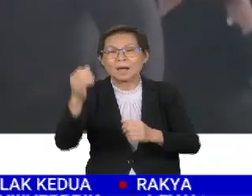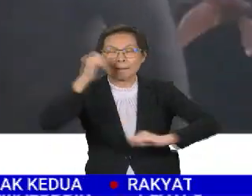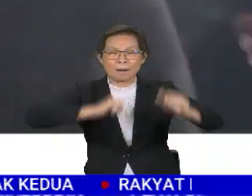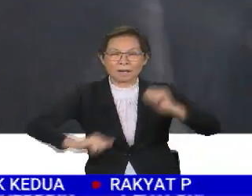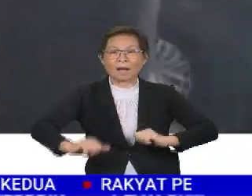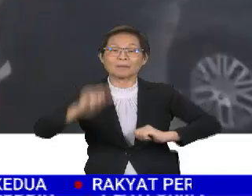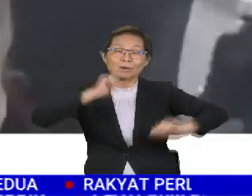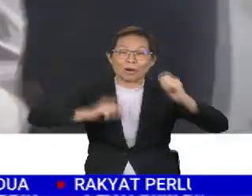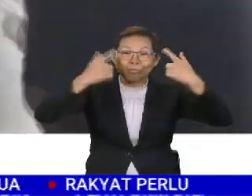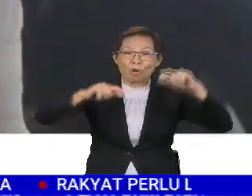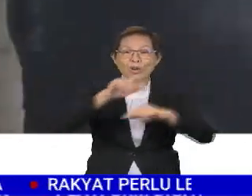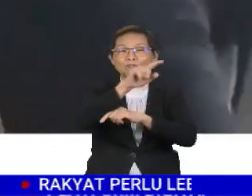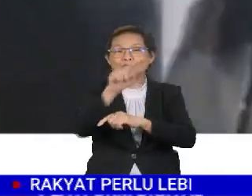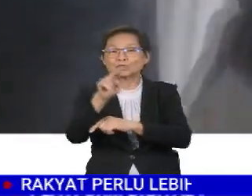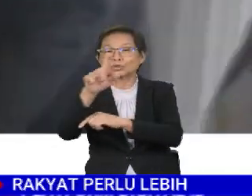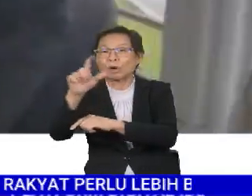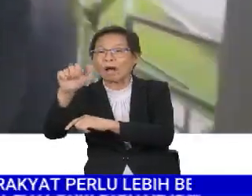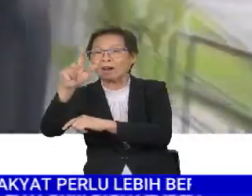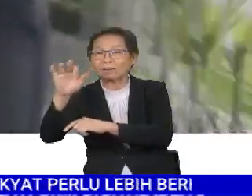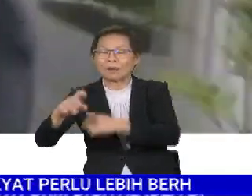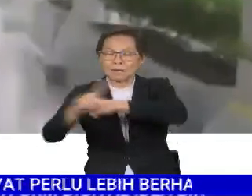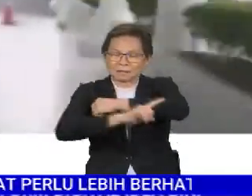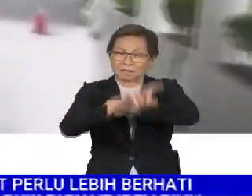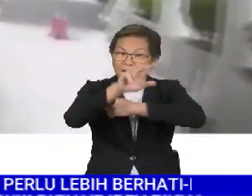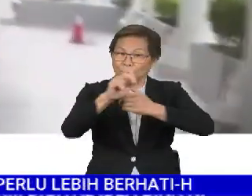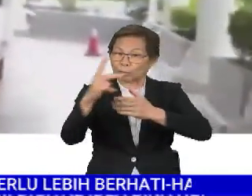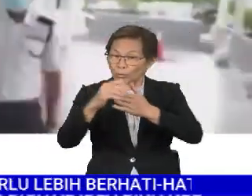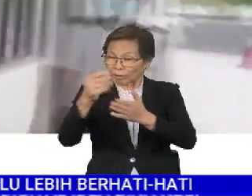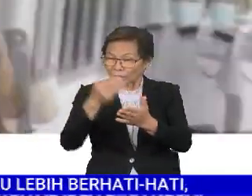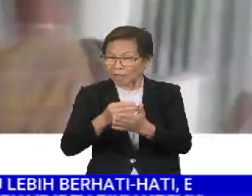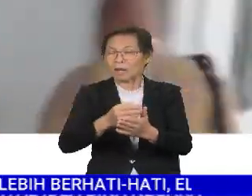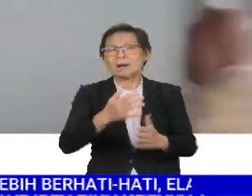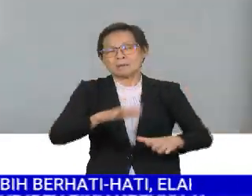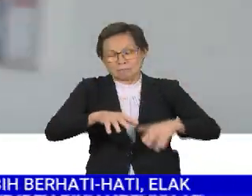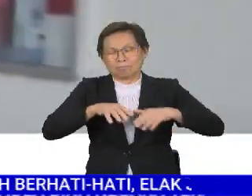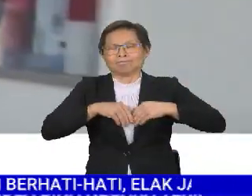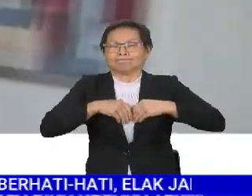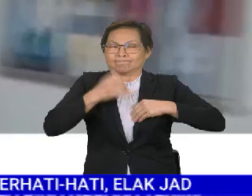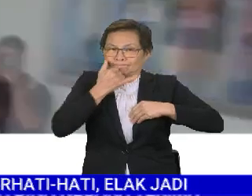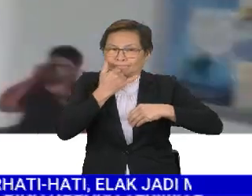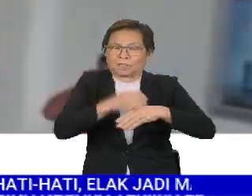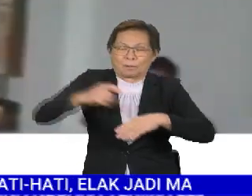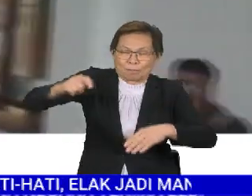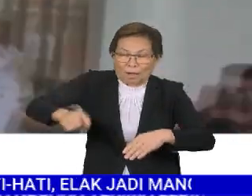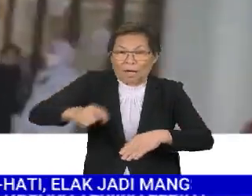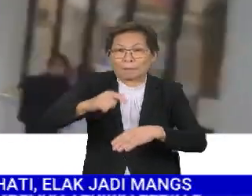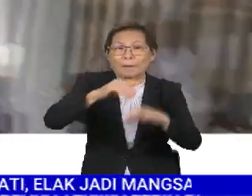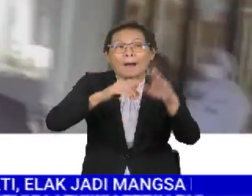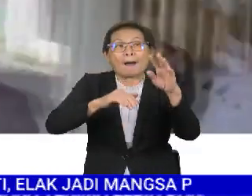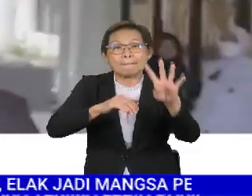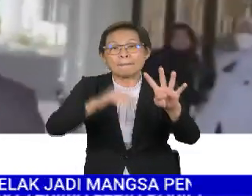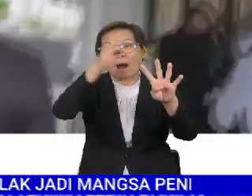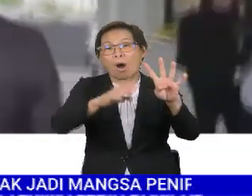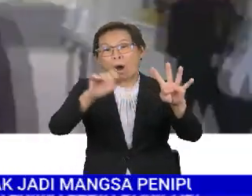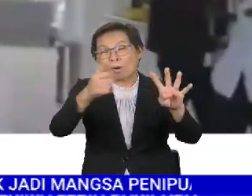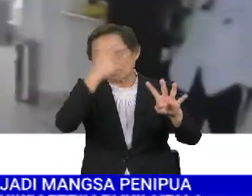Arifin didenda RM30,000 selepas mengaku bersalah di Mahkamah Session pada 4 Oktober lalu atas pertuduhan memuat